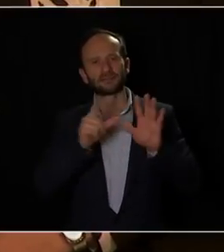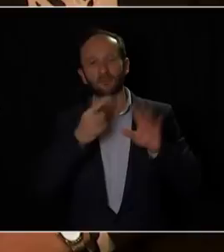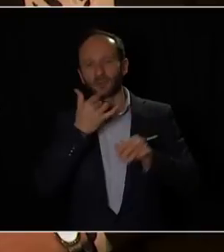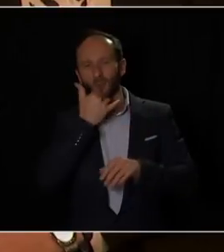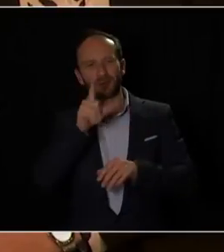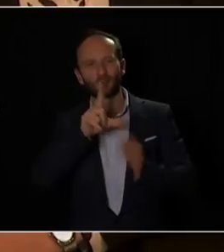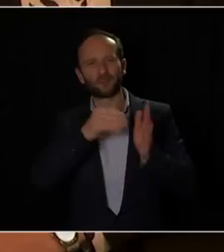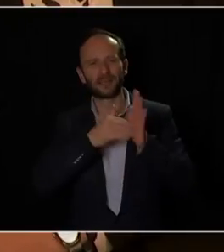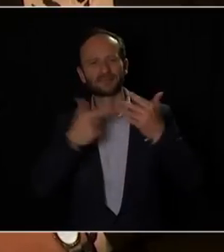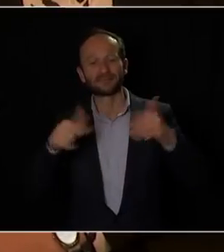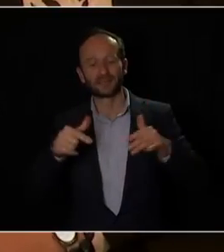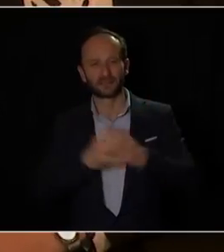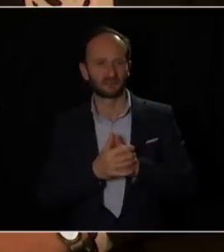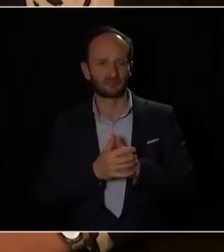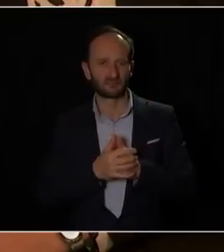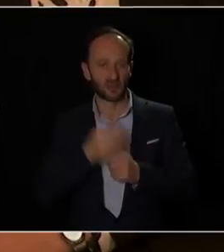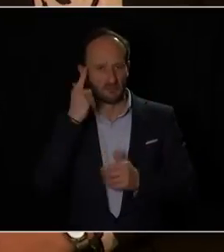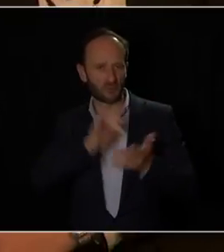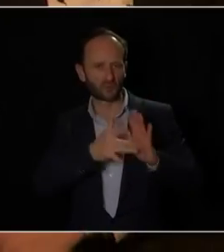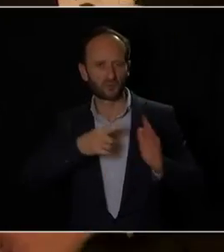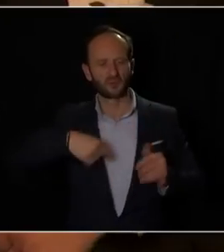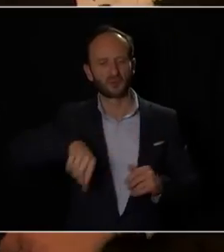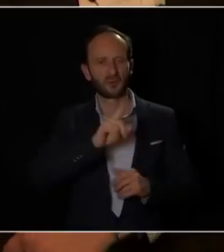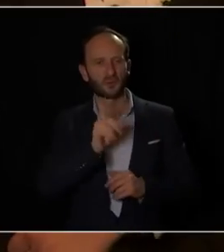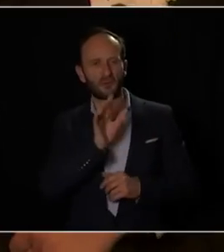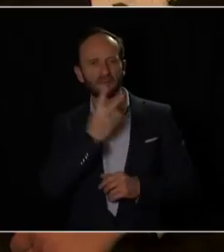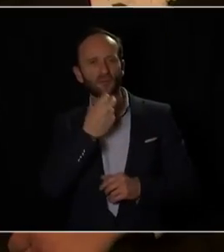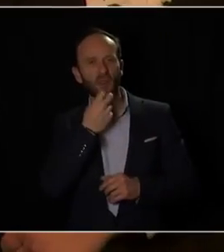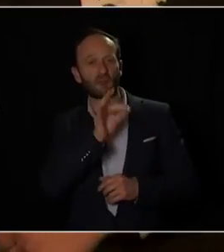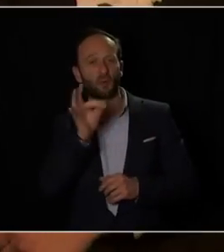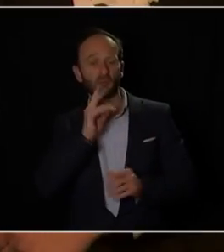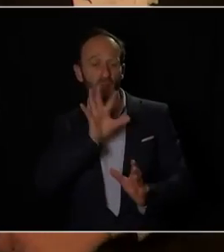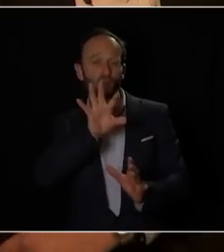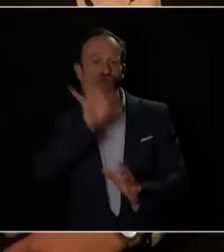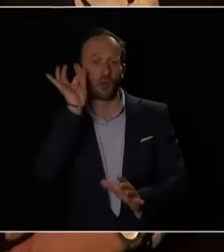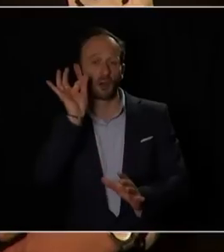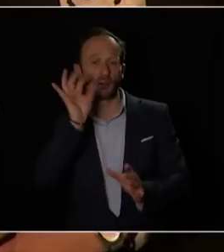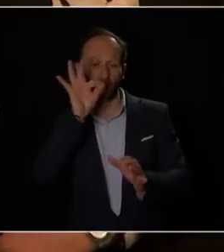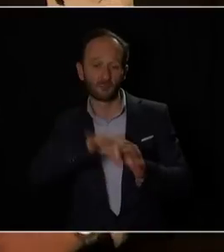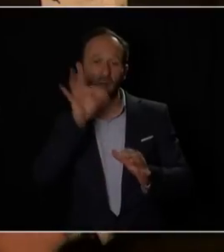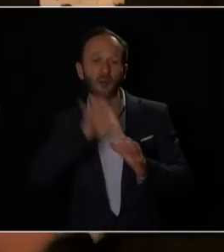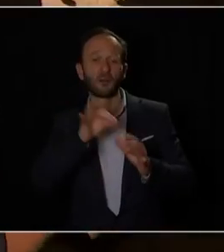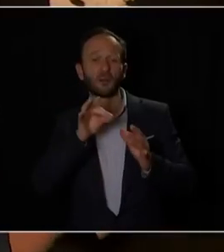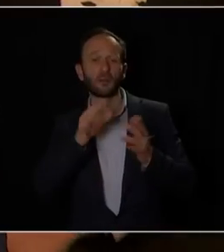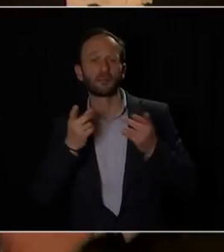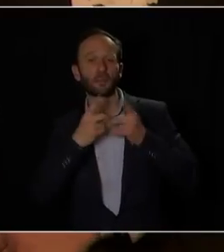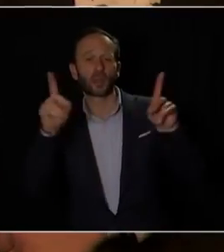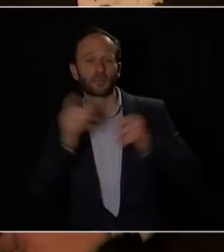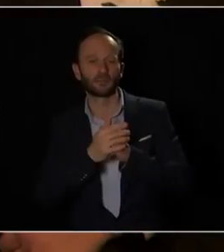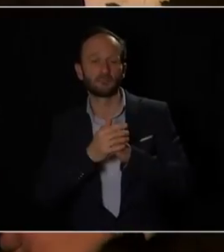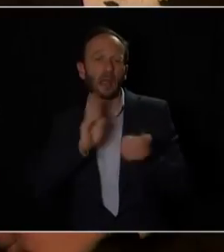2017 sera pour tous les Français l'année des grands choix démocratiques, ceux qui rythment tous les 5 ans la vie de notre